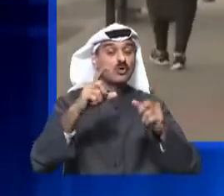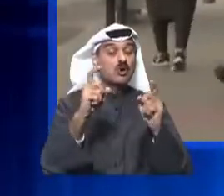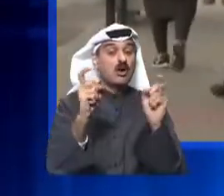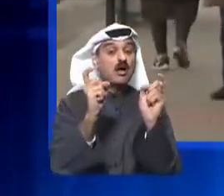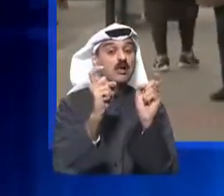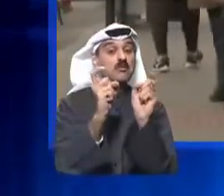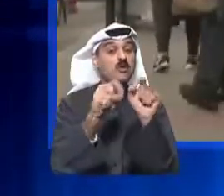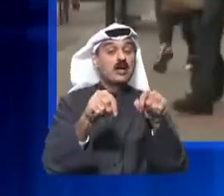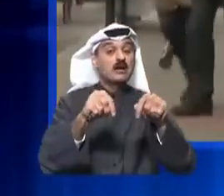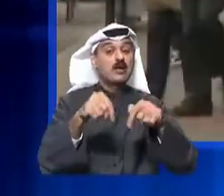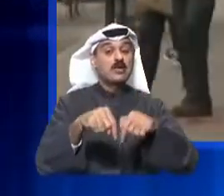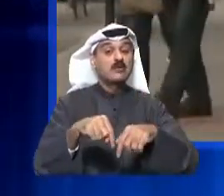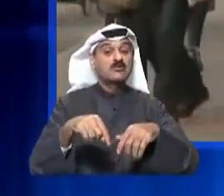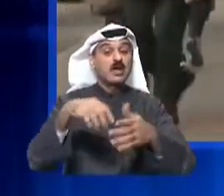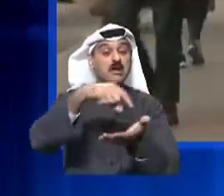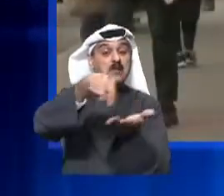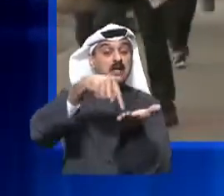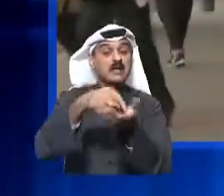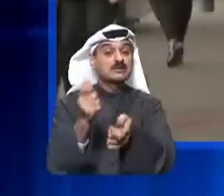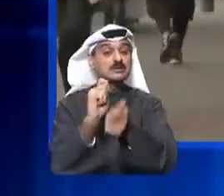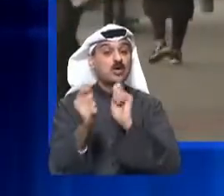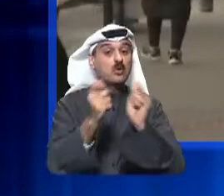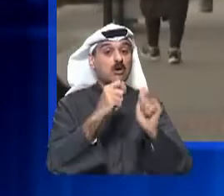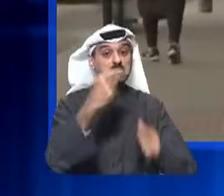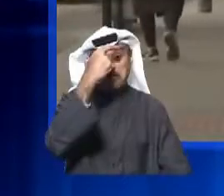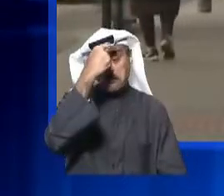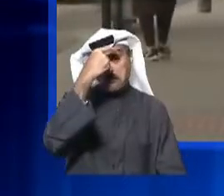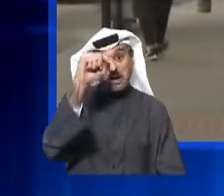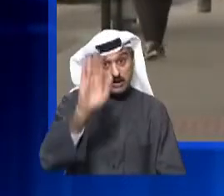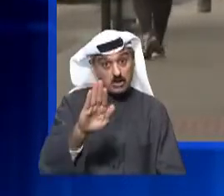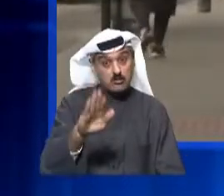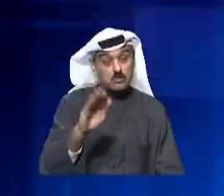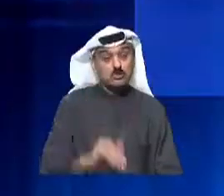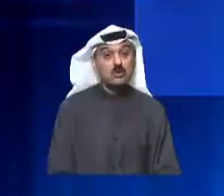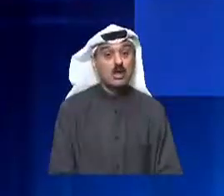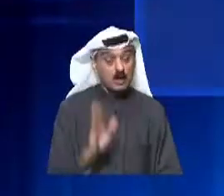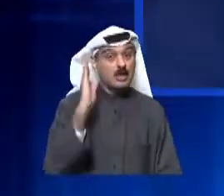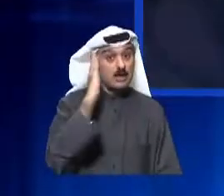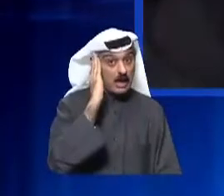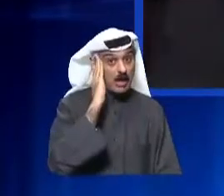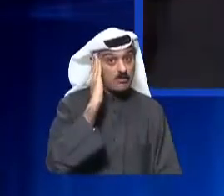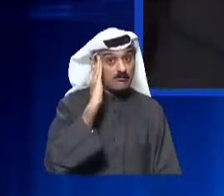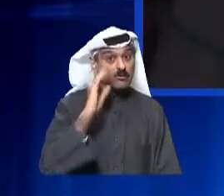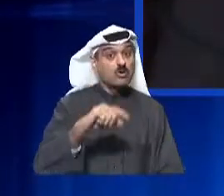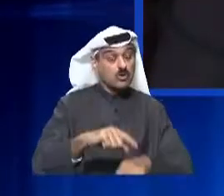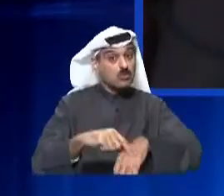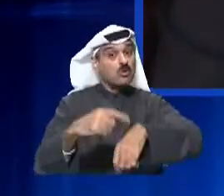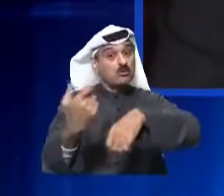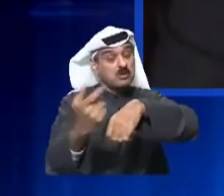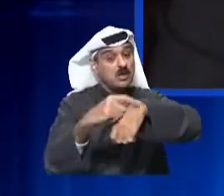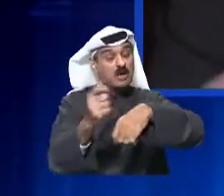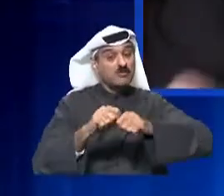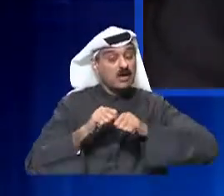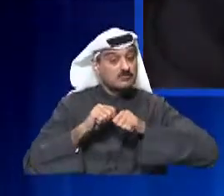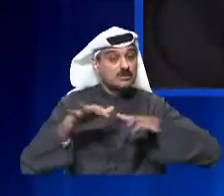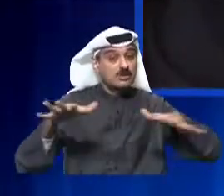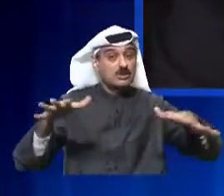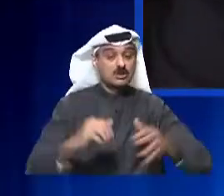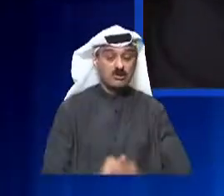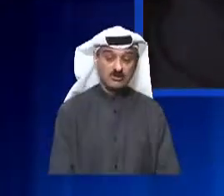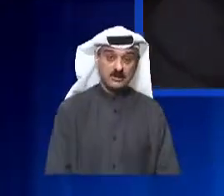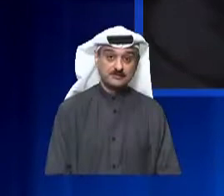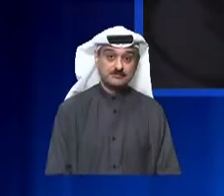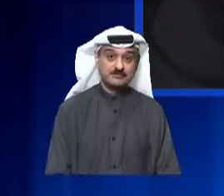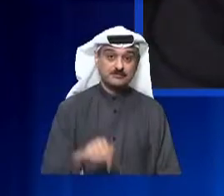التسوق وهم لديهم فيروس ويعلمون أن لديهم فيروس. حتى أن البعض يقوم كما تقدمنا في هناك ما يطلق